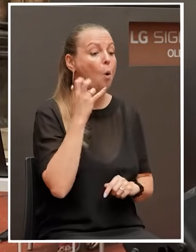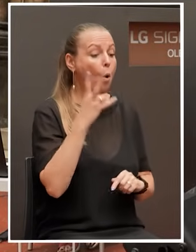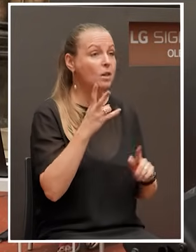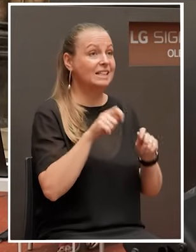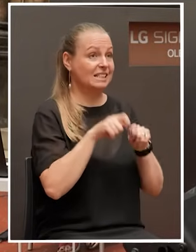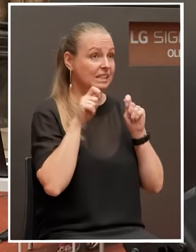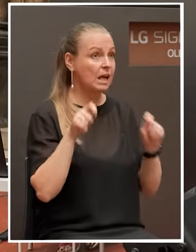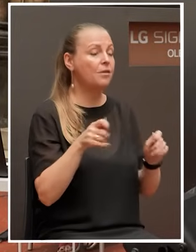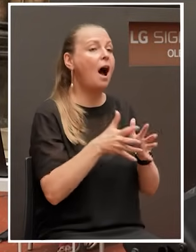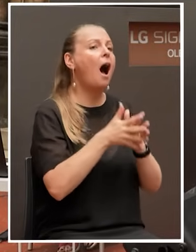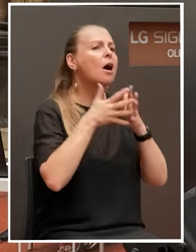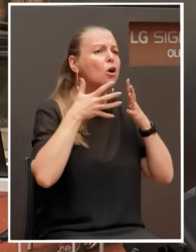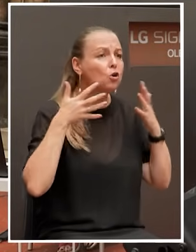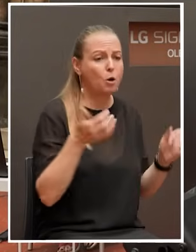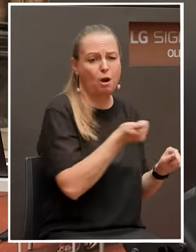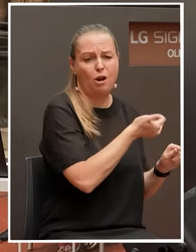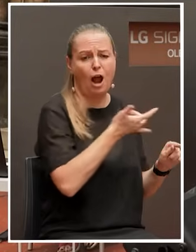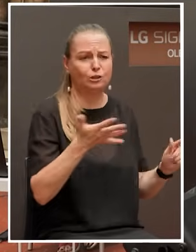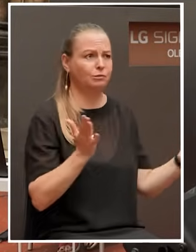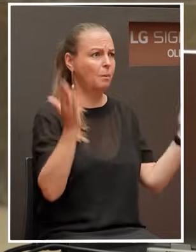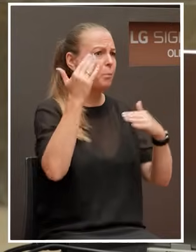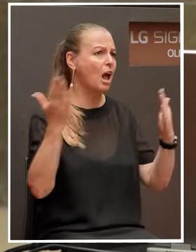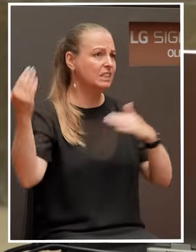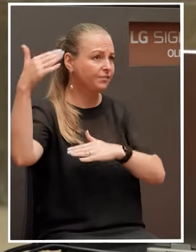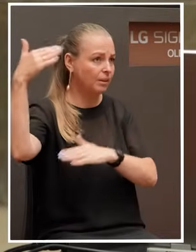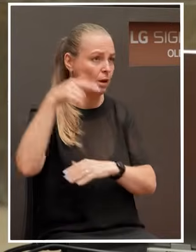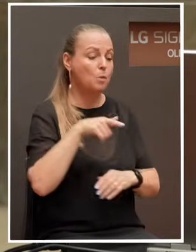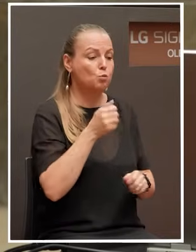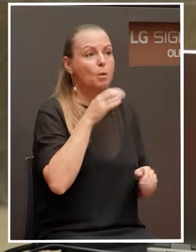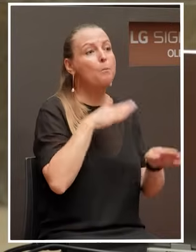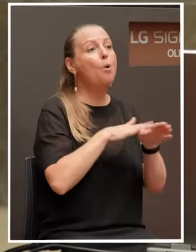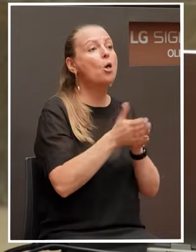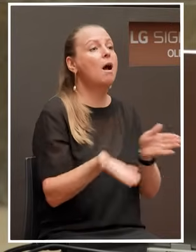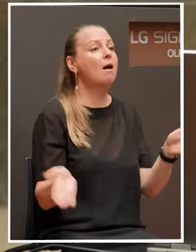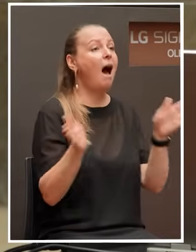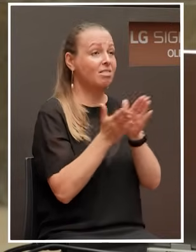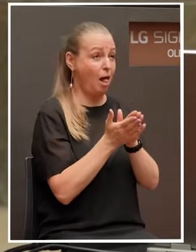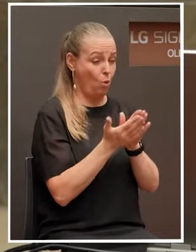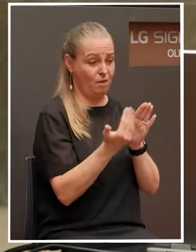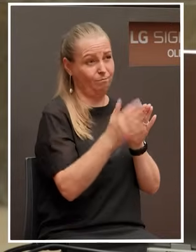создавая колоссальное количество произведений, ну вот полный каталог Вильденстайна,